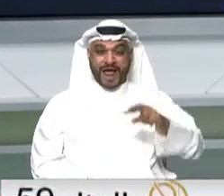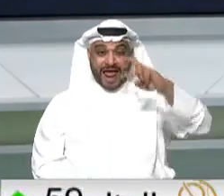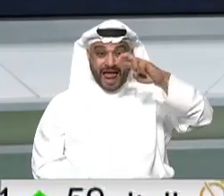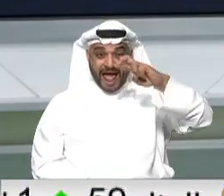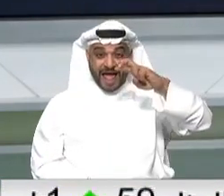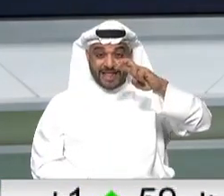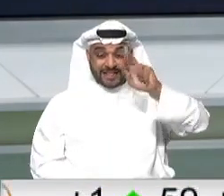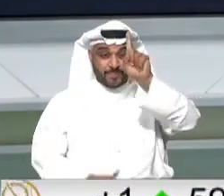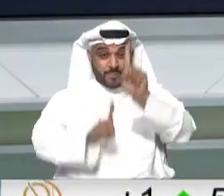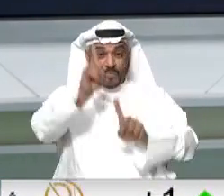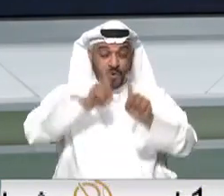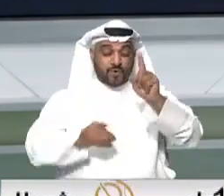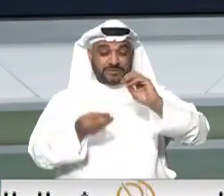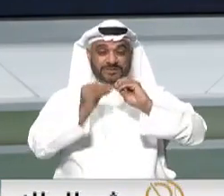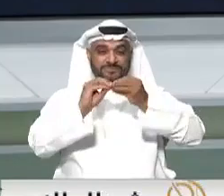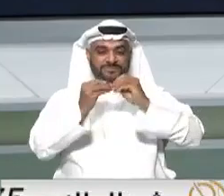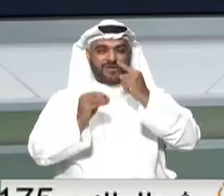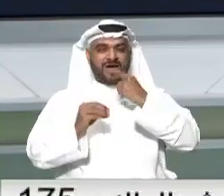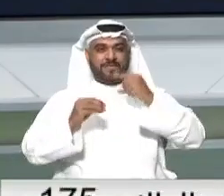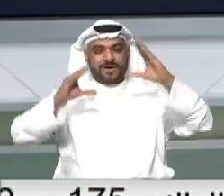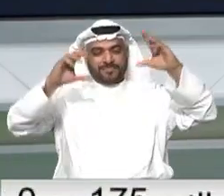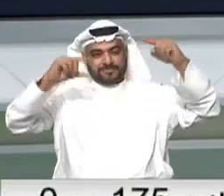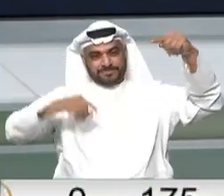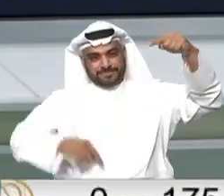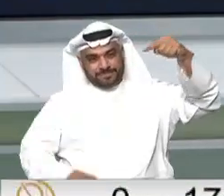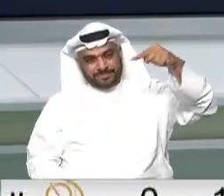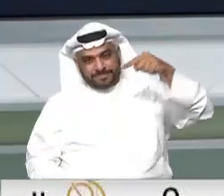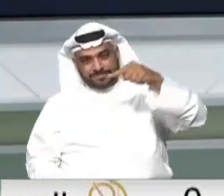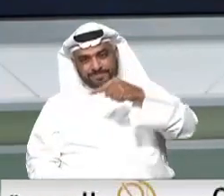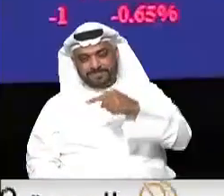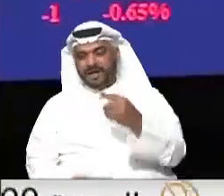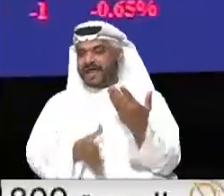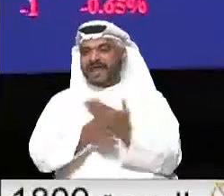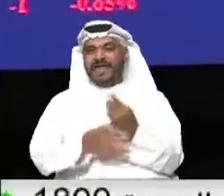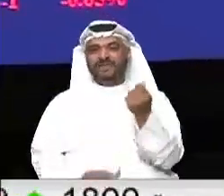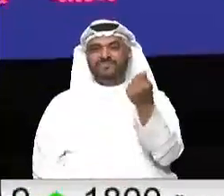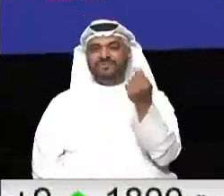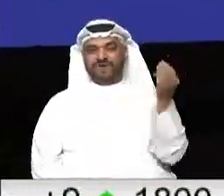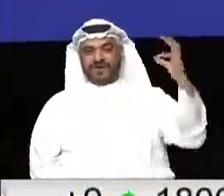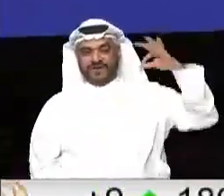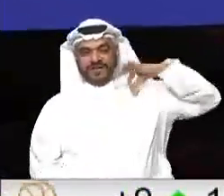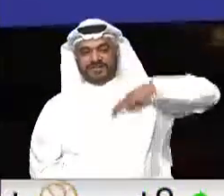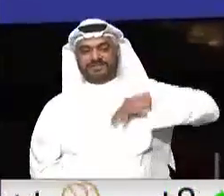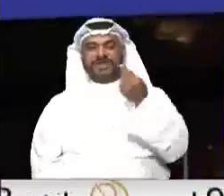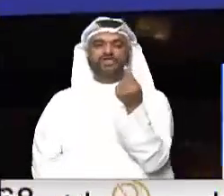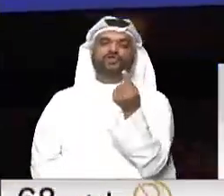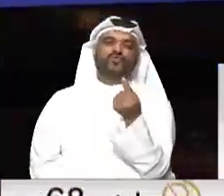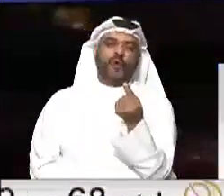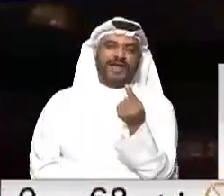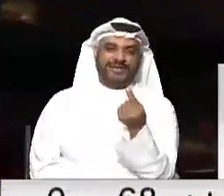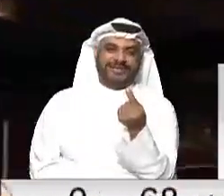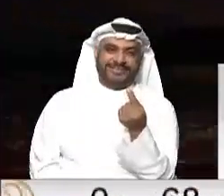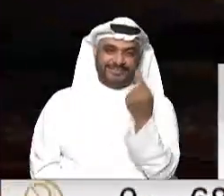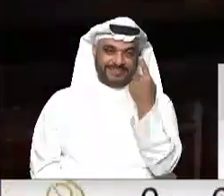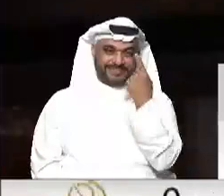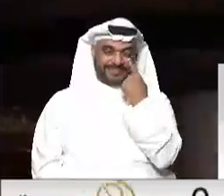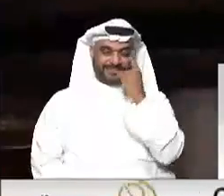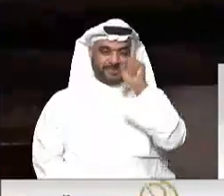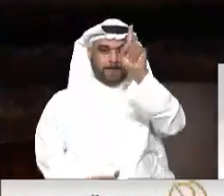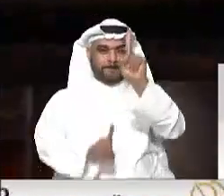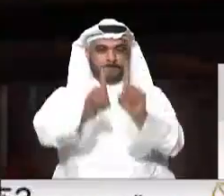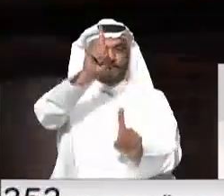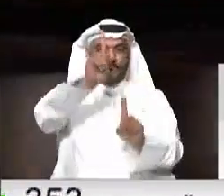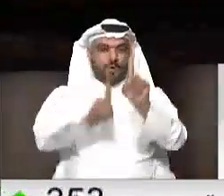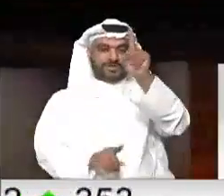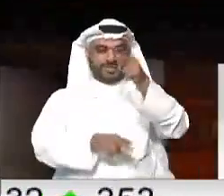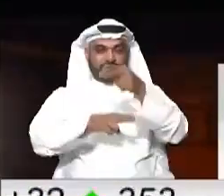أنها أغلقت التداولات على تباين طفيف بين مؤشرات البورصة الرئيسية. ومن حيث باقي متغيرات البورصة، فقد